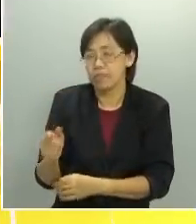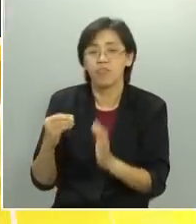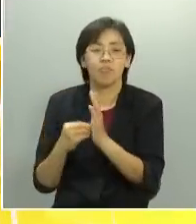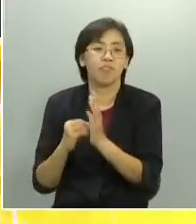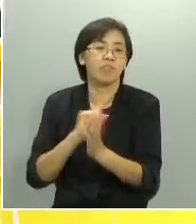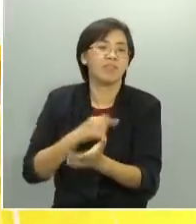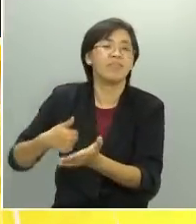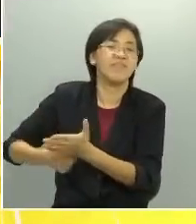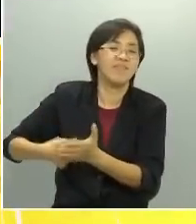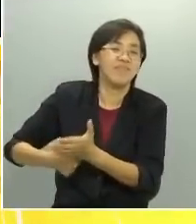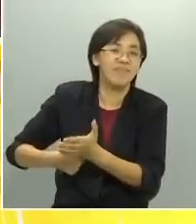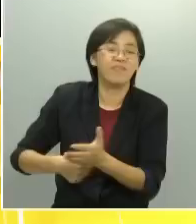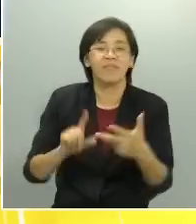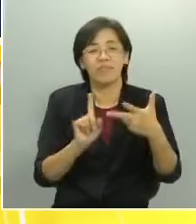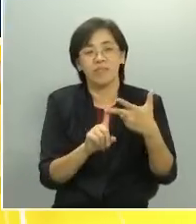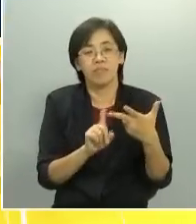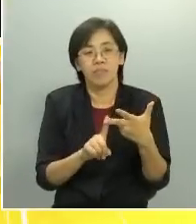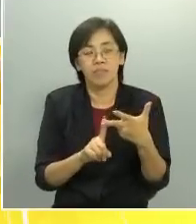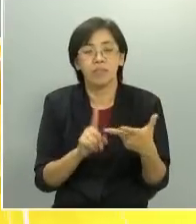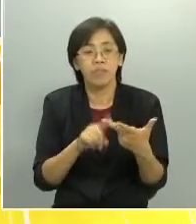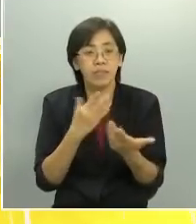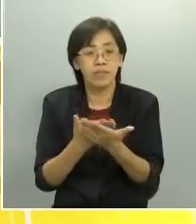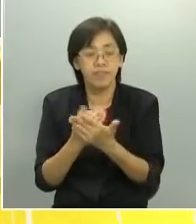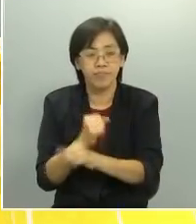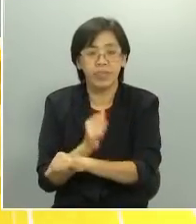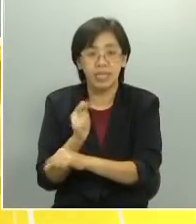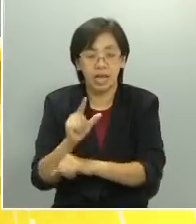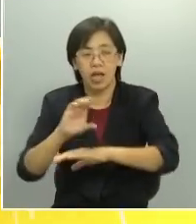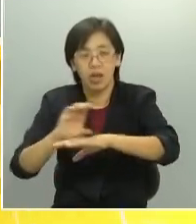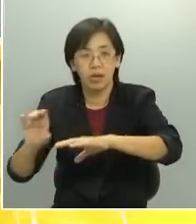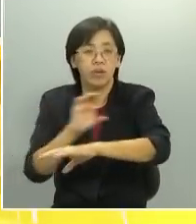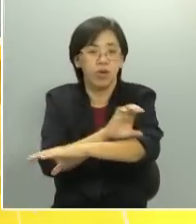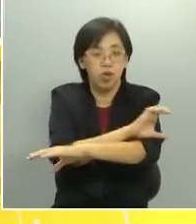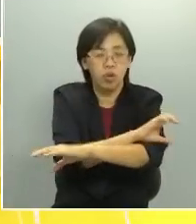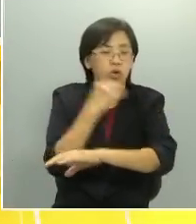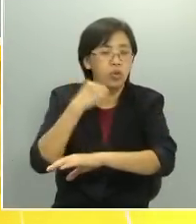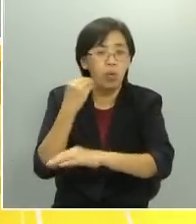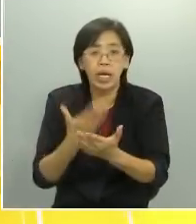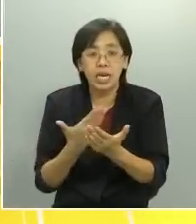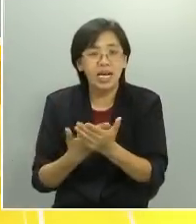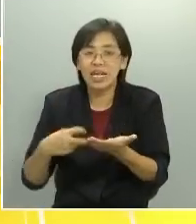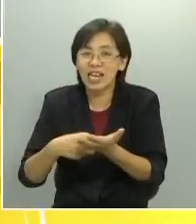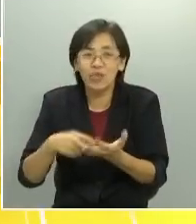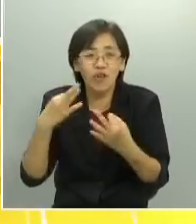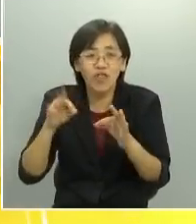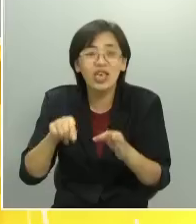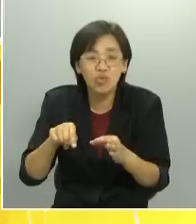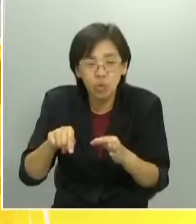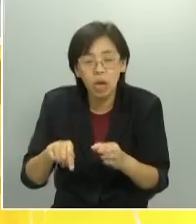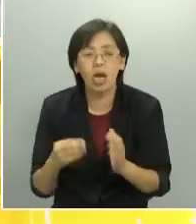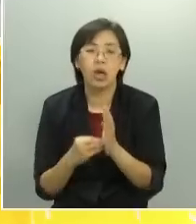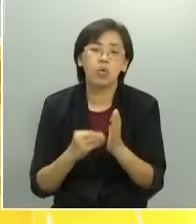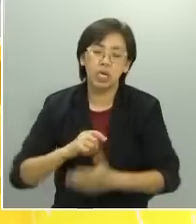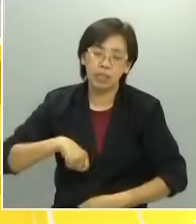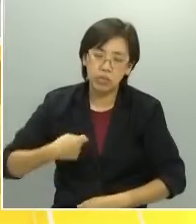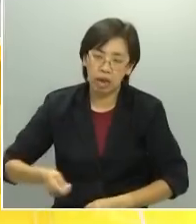ป็นหนี้สามค่าจ้างเดินรถซึ่งเดินอยู่ทุกวันแล้วไม่เก็บสตางค์กทม.เนี่ยเสียเงินจ้างซึ่งเขา